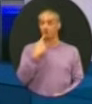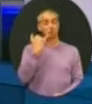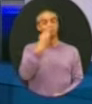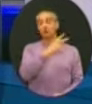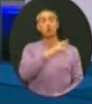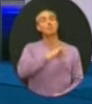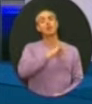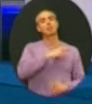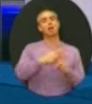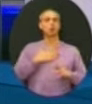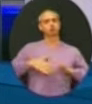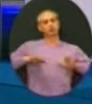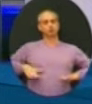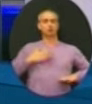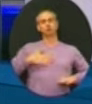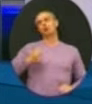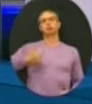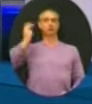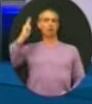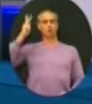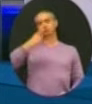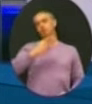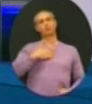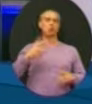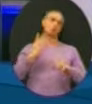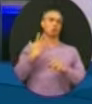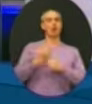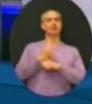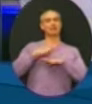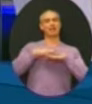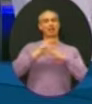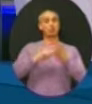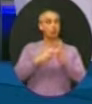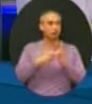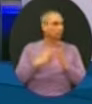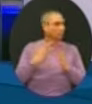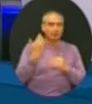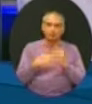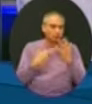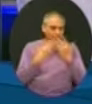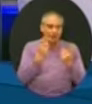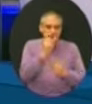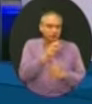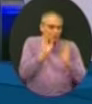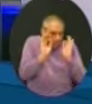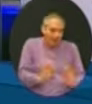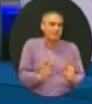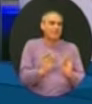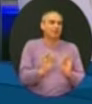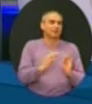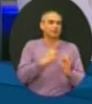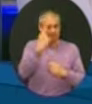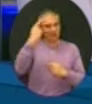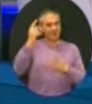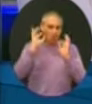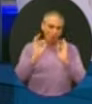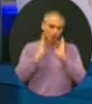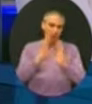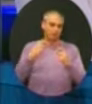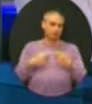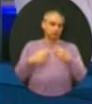שכל מה שמעניין אותו זה הכיסא, הוא רוצה להיות שר חוץ, והוא מציל את הקריירה הפוליטית שלו. מתברר שהאיש באמת היה אידיאולוג אמיתי